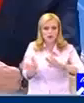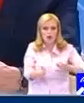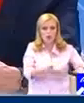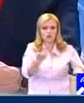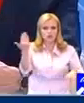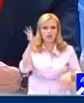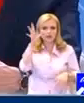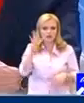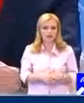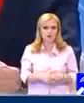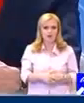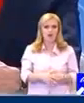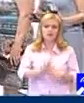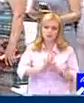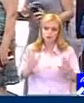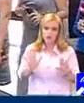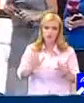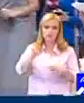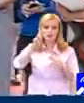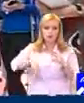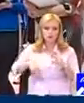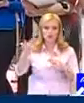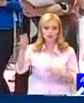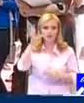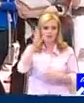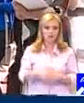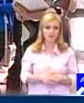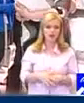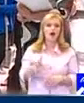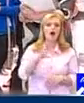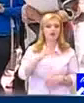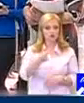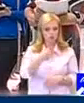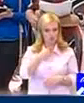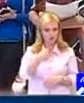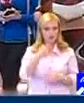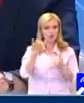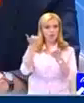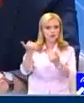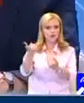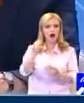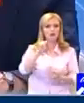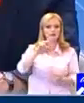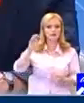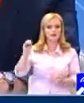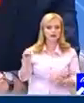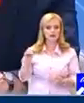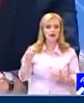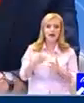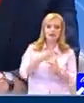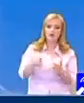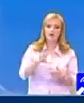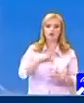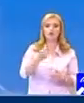că este mai șubred decât se credea. A fost un vot pentru Andrei Năstase sau un vot împotriva lui Ion